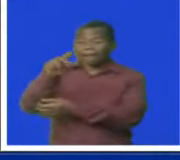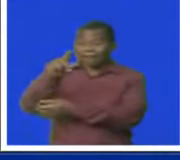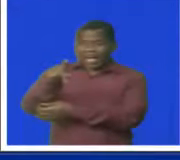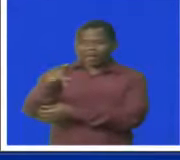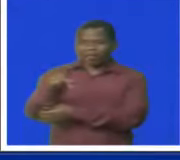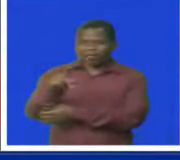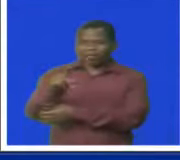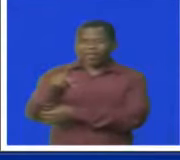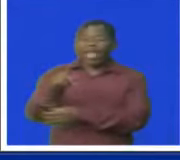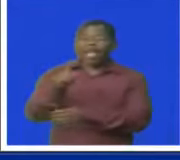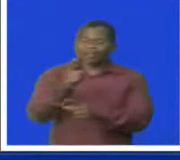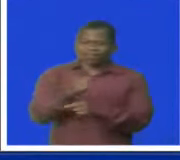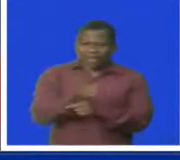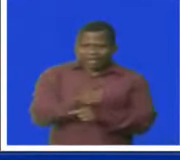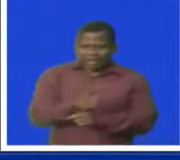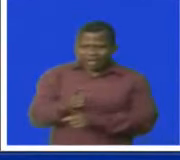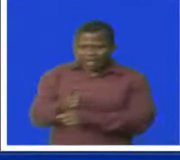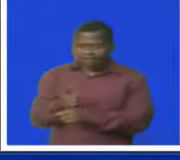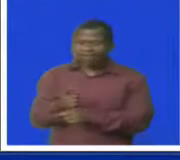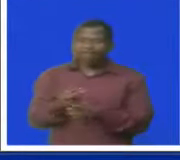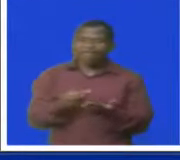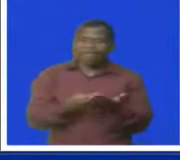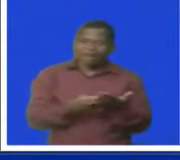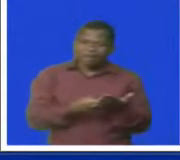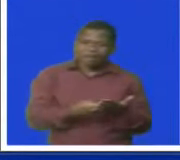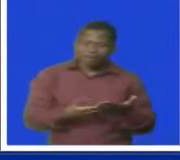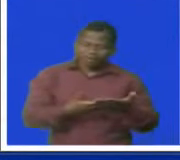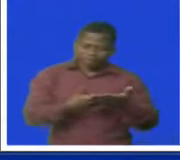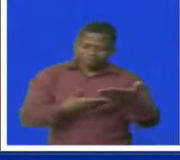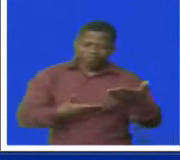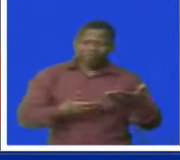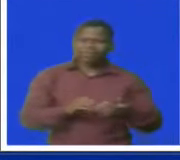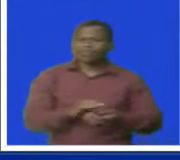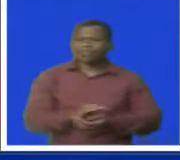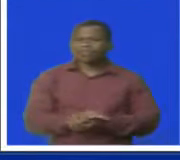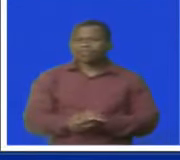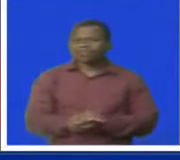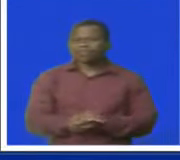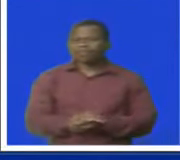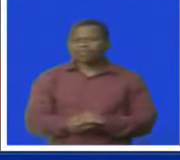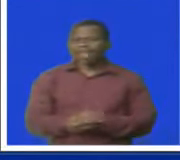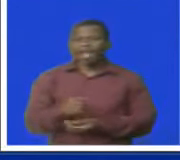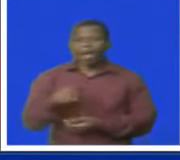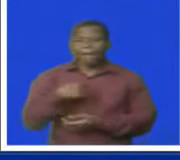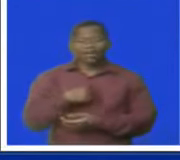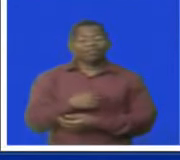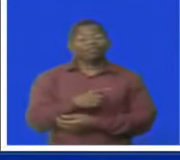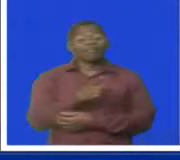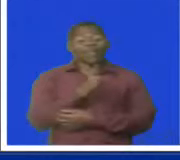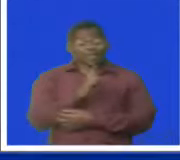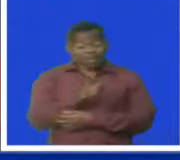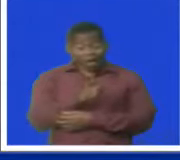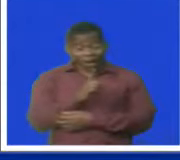indzaba yalombiko. Ngiyasola mina ngakho lokusola ukuthi hey, ngenzeka le ndlu